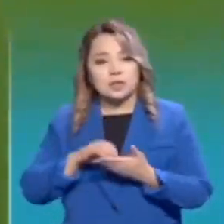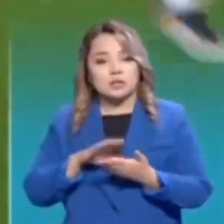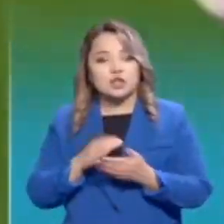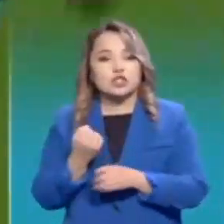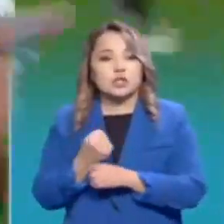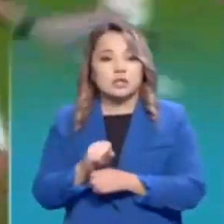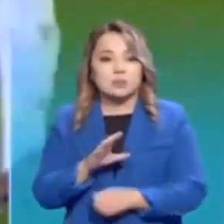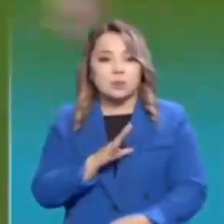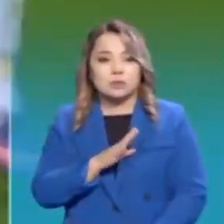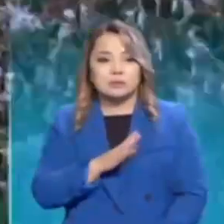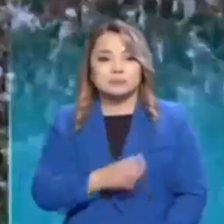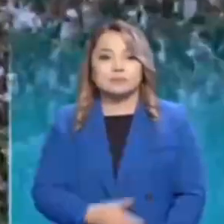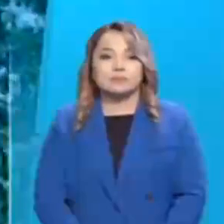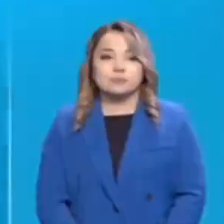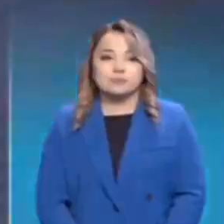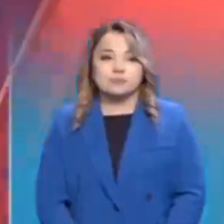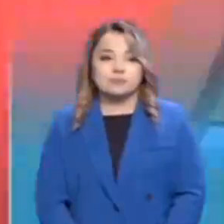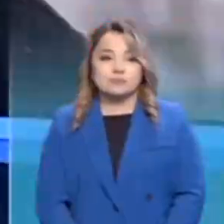жеңіп кетті.